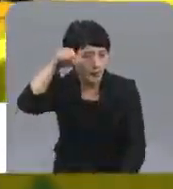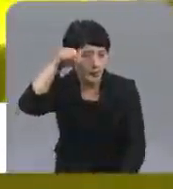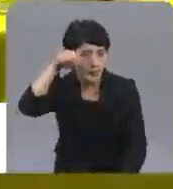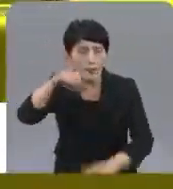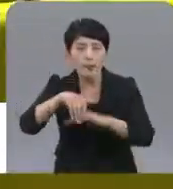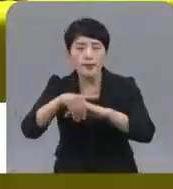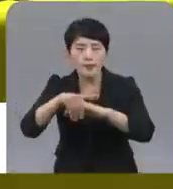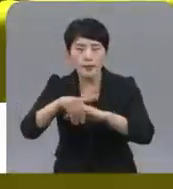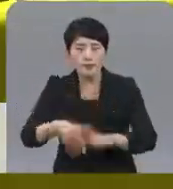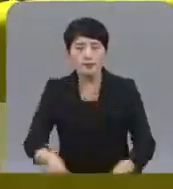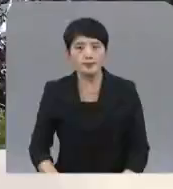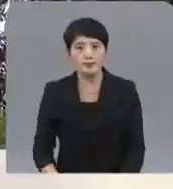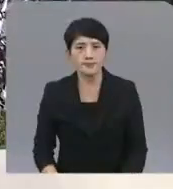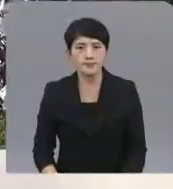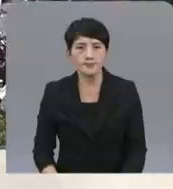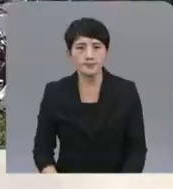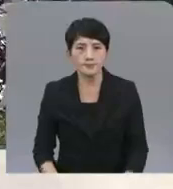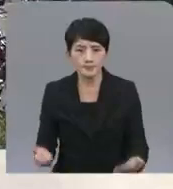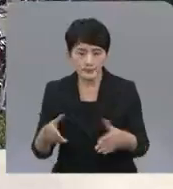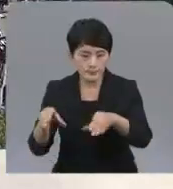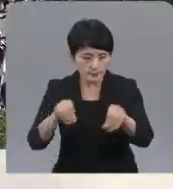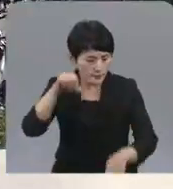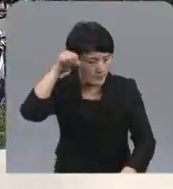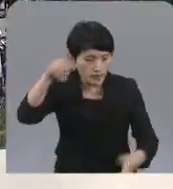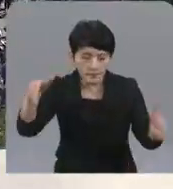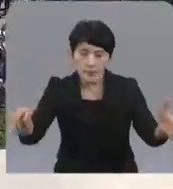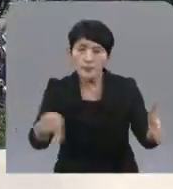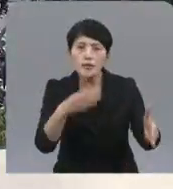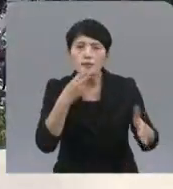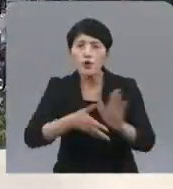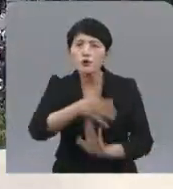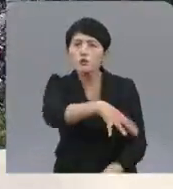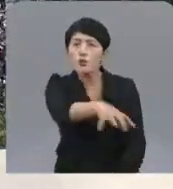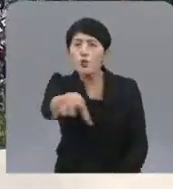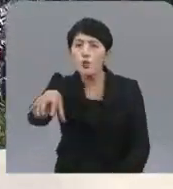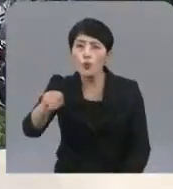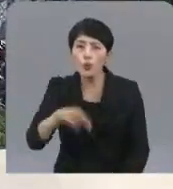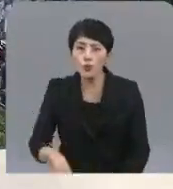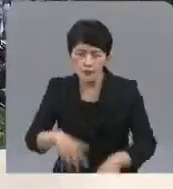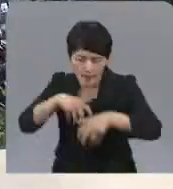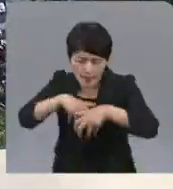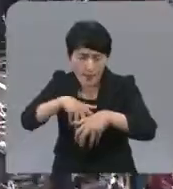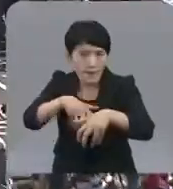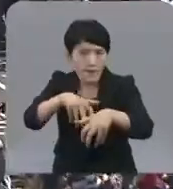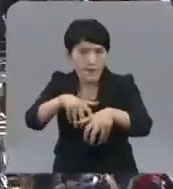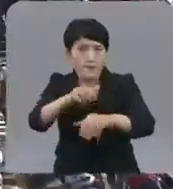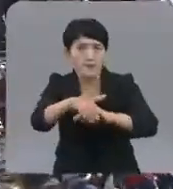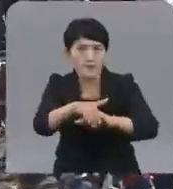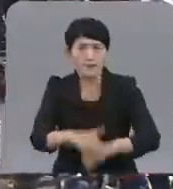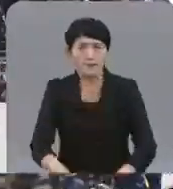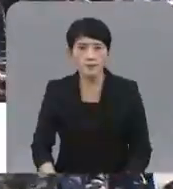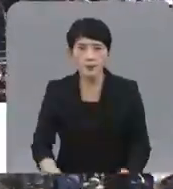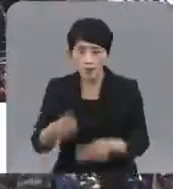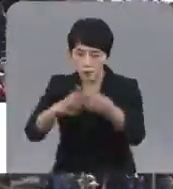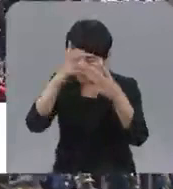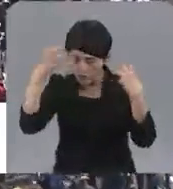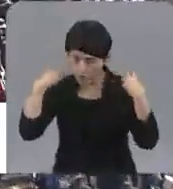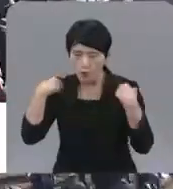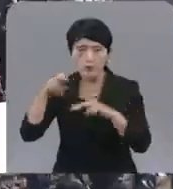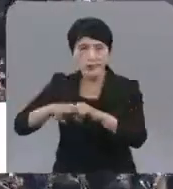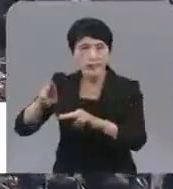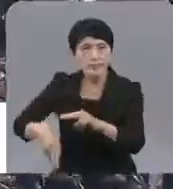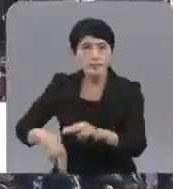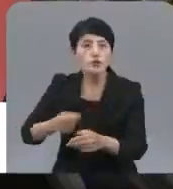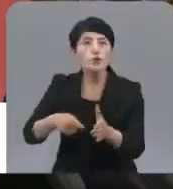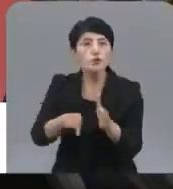неудобств для жителей страны поскольку участие каждой отрасли В забастовке будет ограничено Одним или максимум двумя